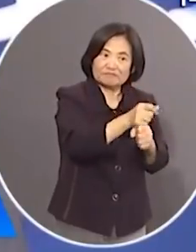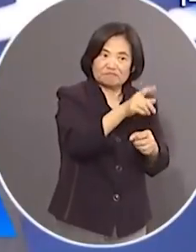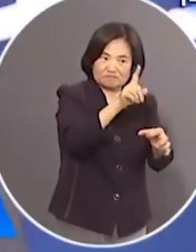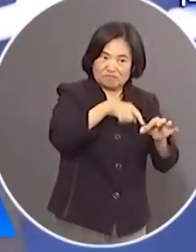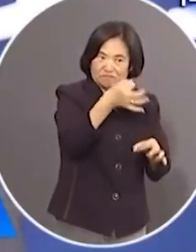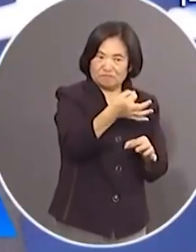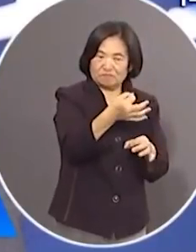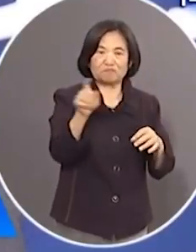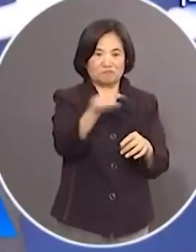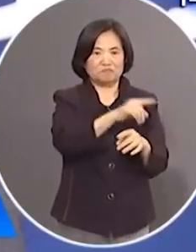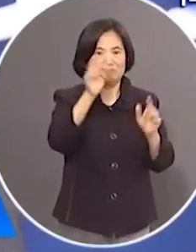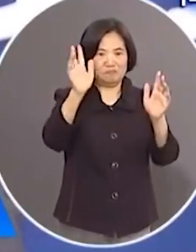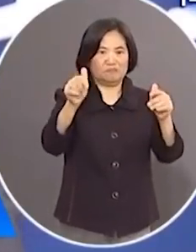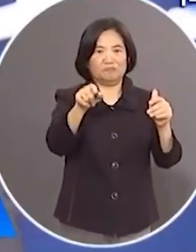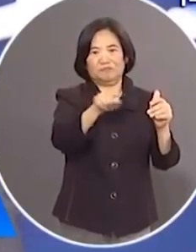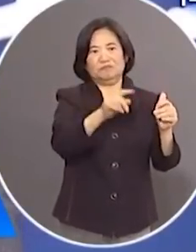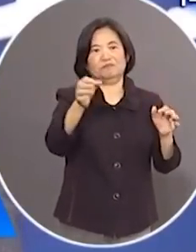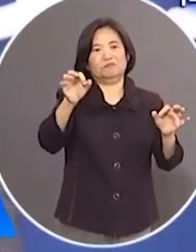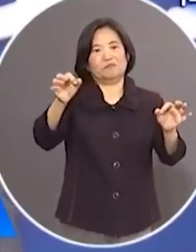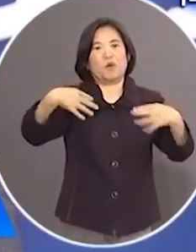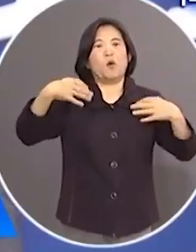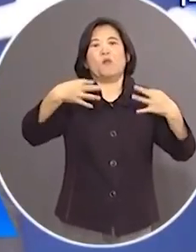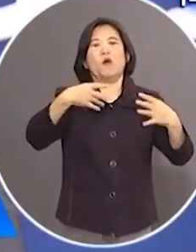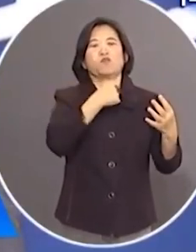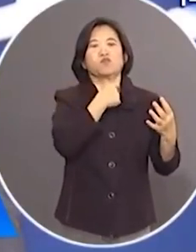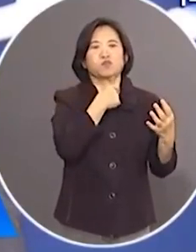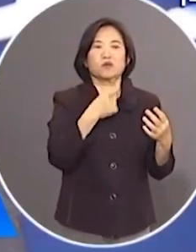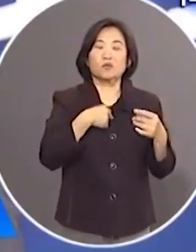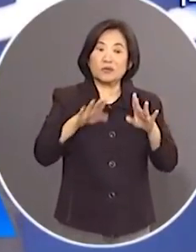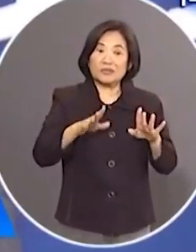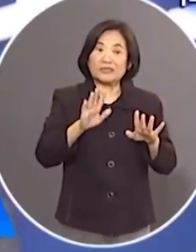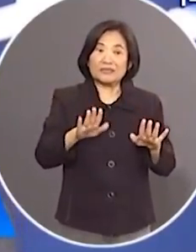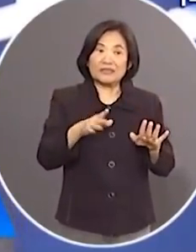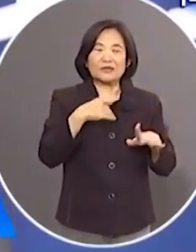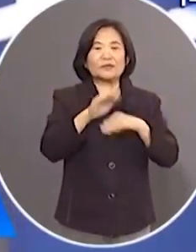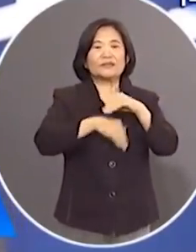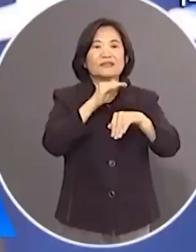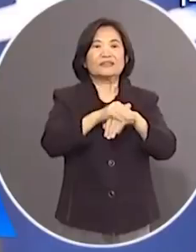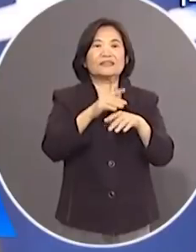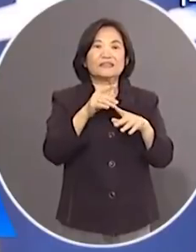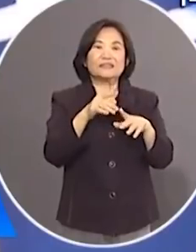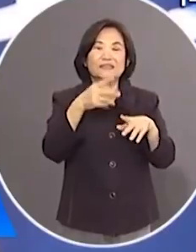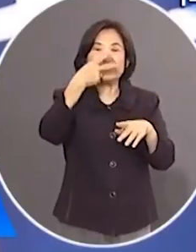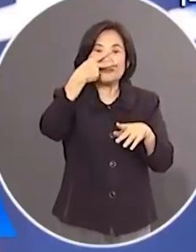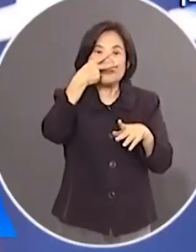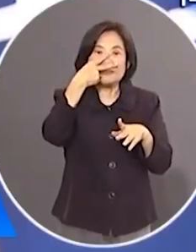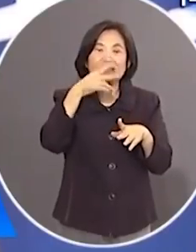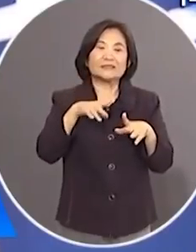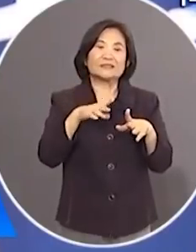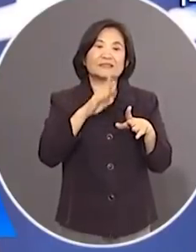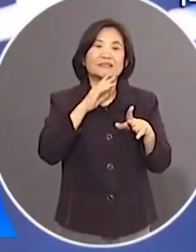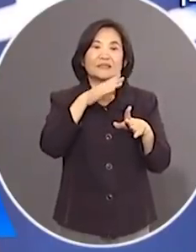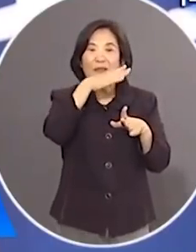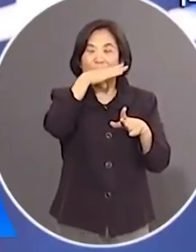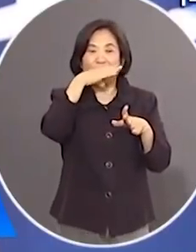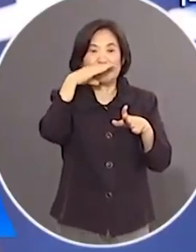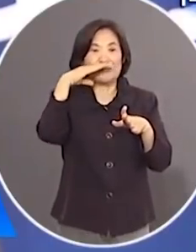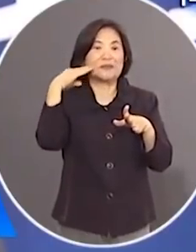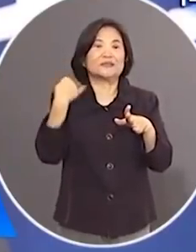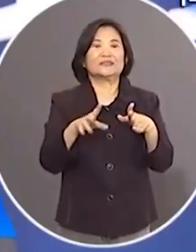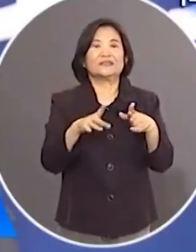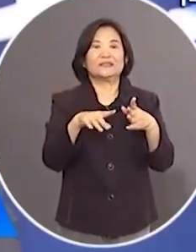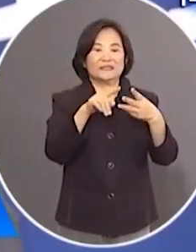西媒的许文龙说，我是现代的成吉思汗。成吉思汗开疆辟土，我当总